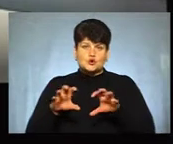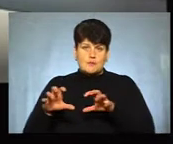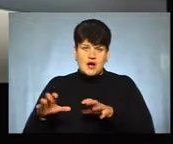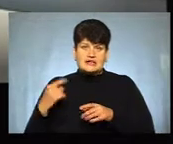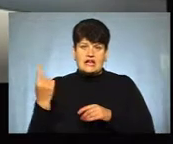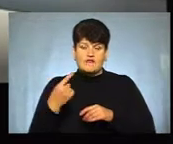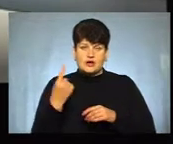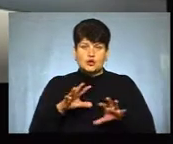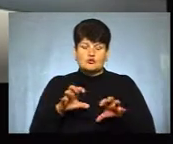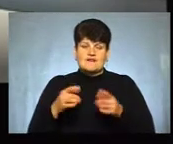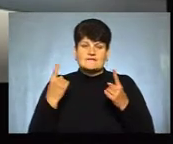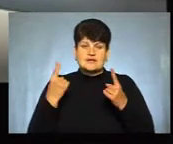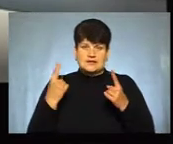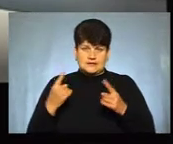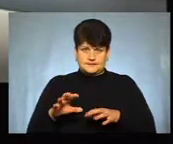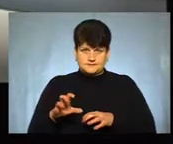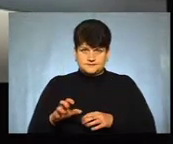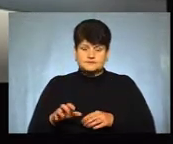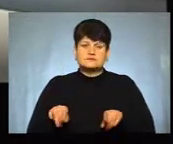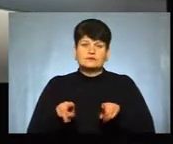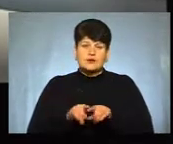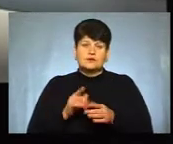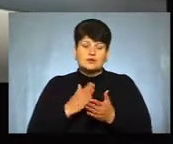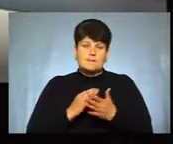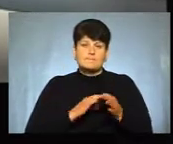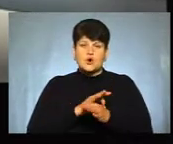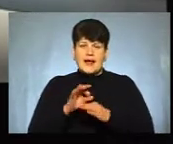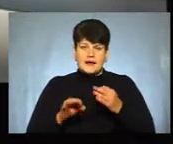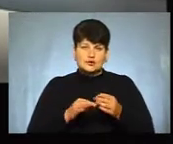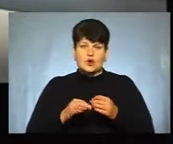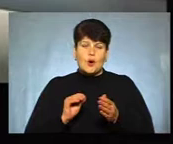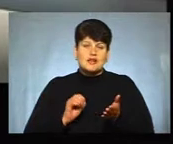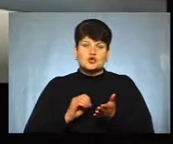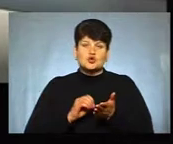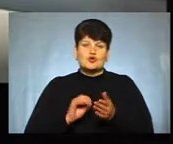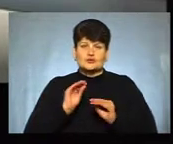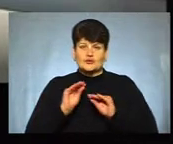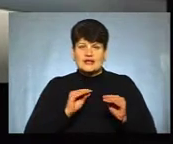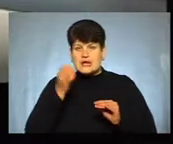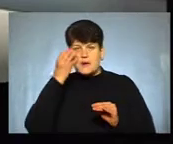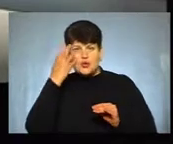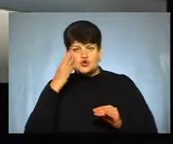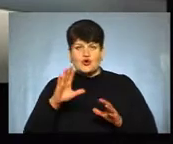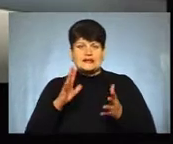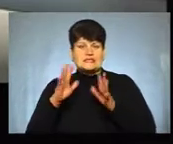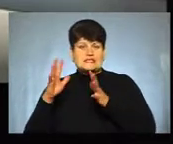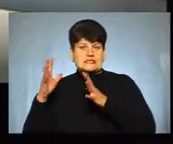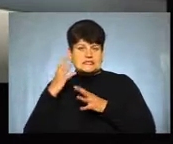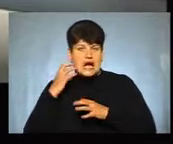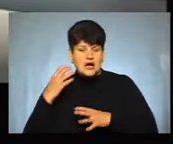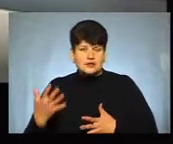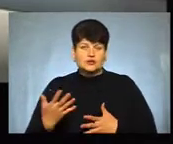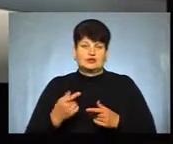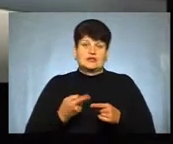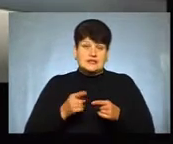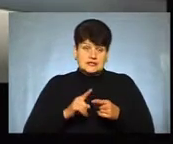собак великих порід. Також є проекти облаштування японського саду або ж облаштування амфітеатру. Тобто цього року проекти, які допущені